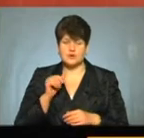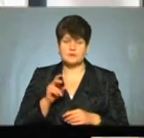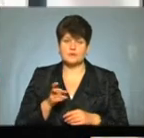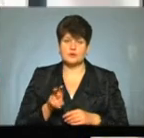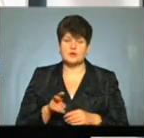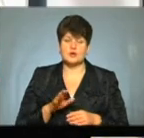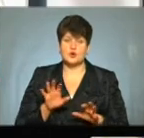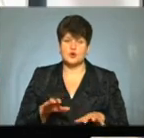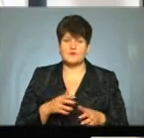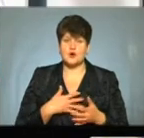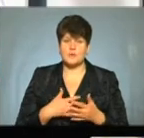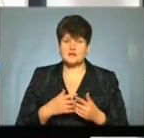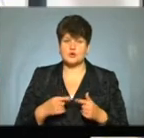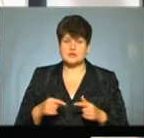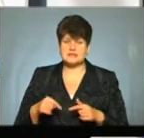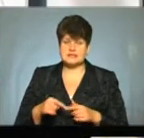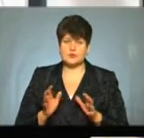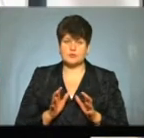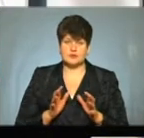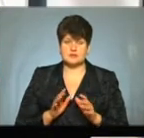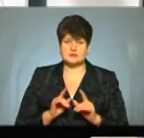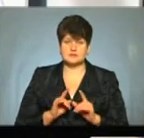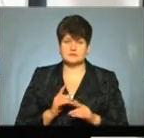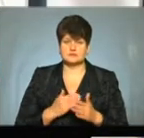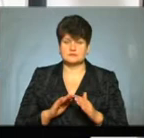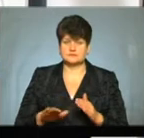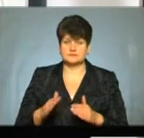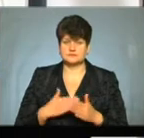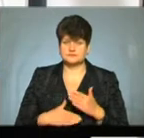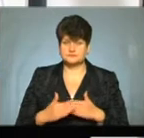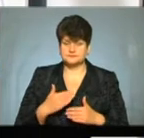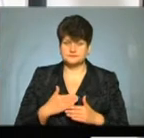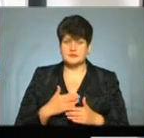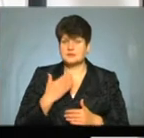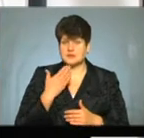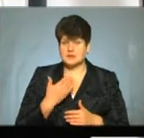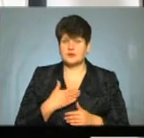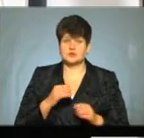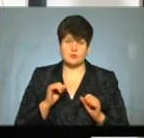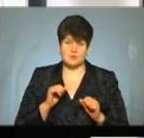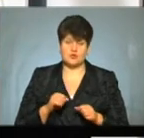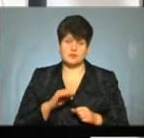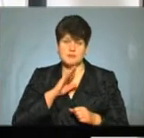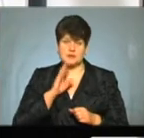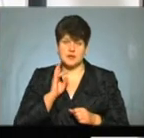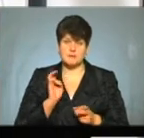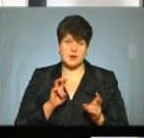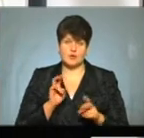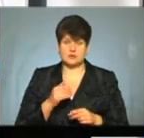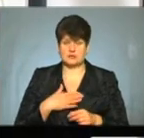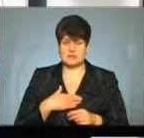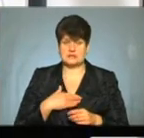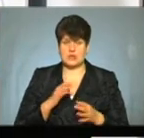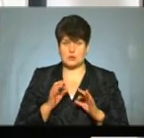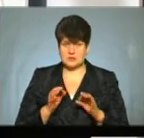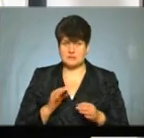громадської організації, яка опікується особливими дітками. І спитала, чи можна, щоб матері приходили у нас на консультації. Ми сказали, що